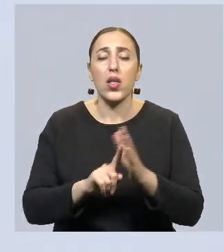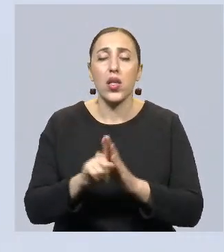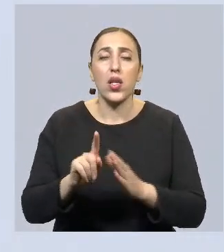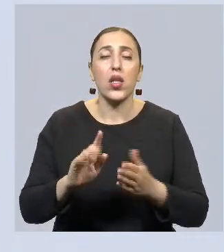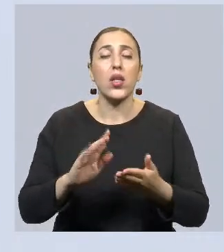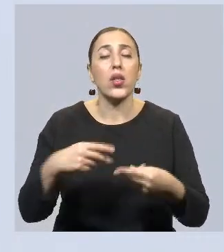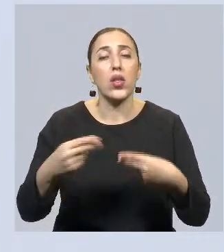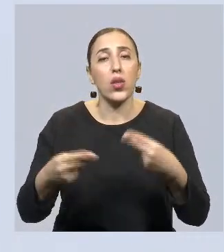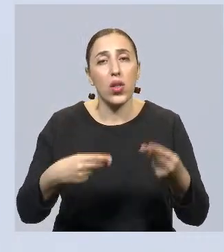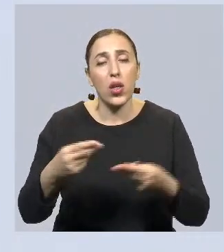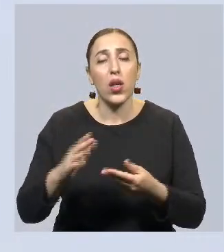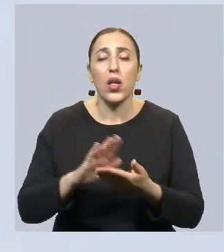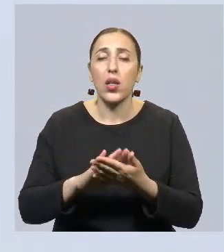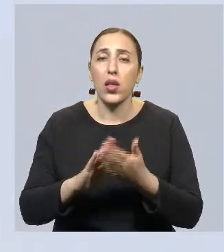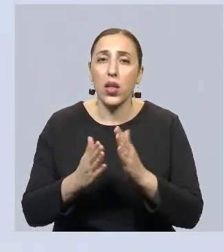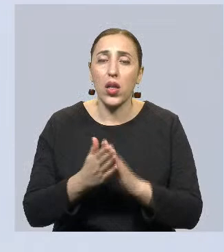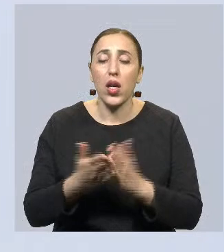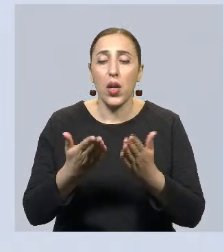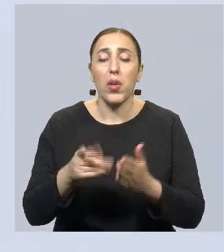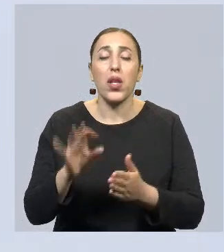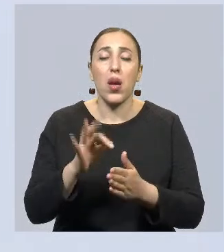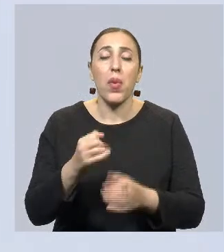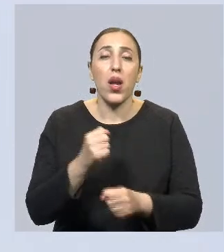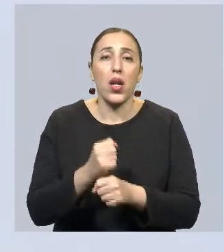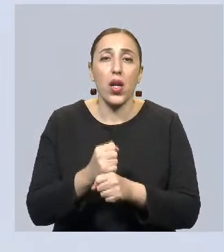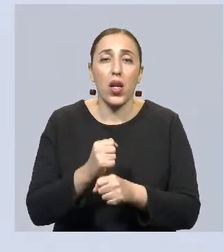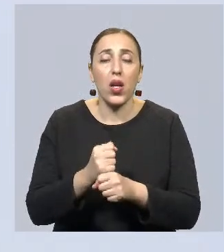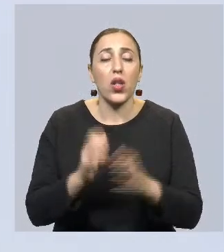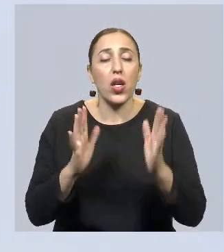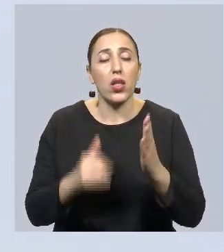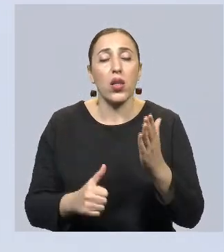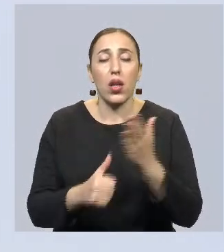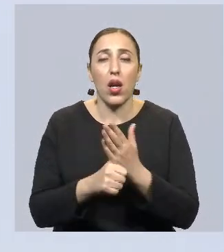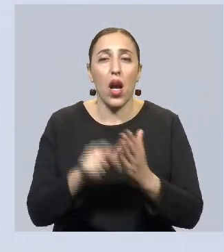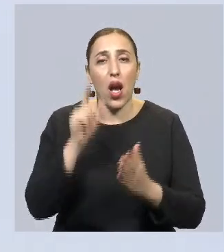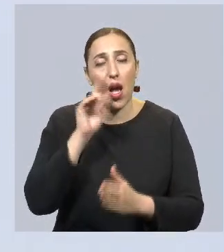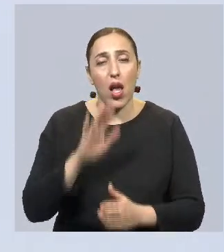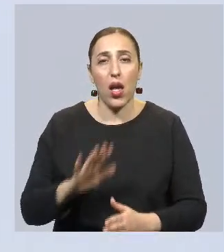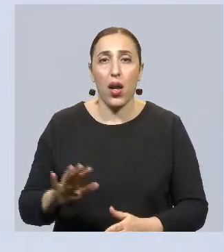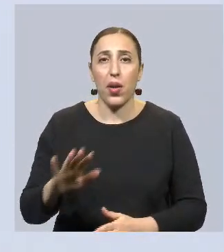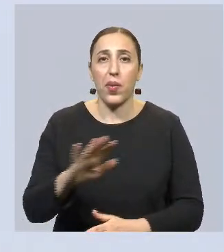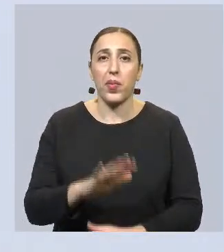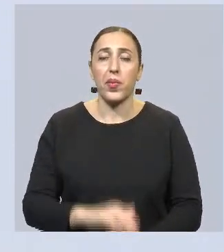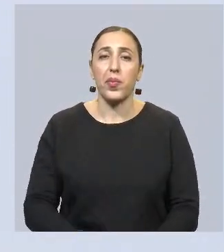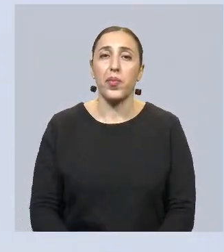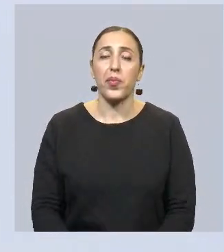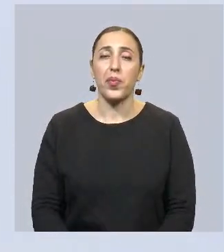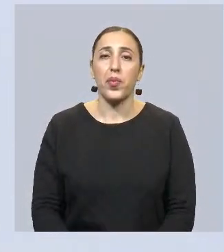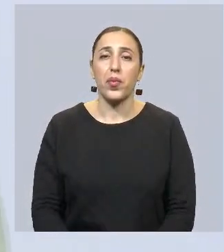Սա է այն ինչի վրա աշխատում ենք և այժոմ կարևոր է աջակցել Հայաստանին։